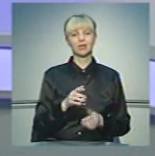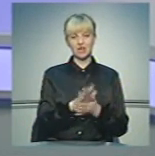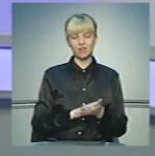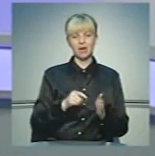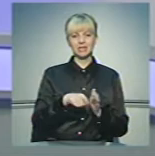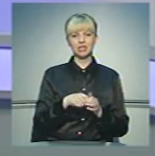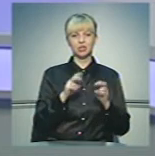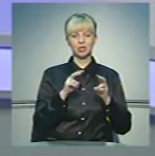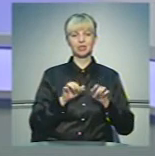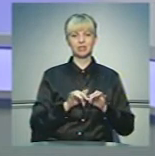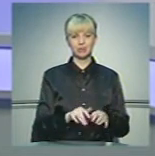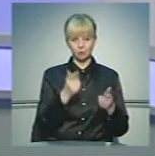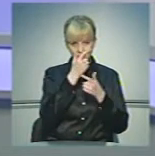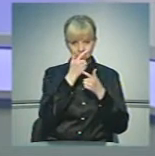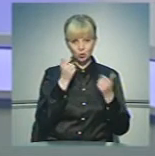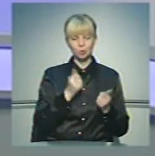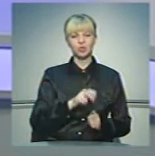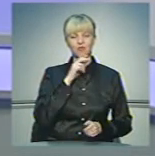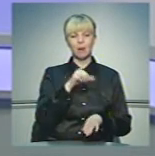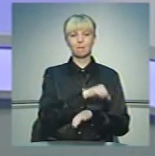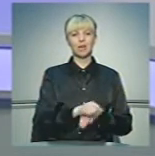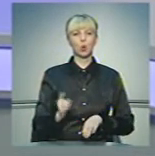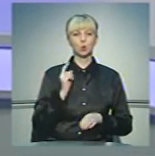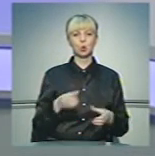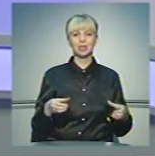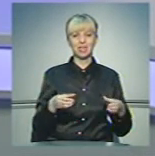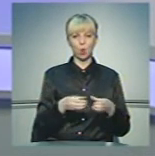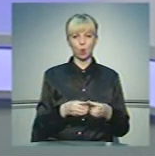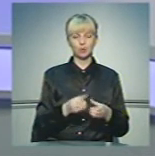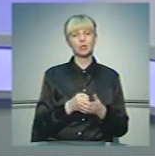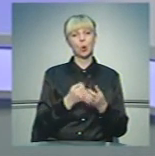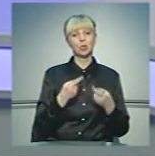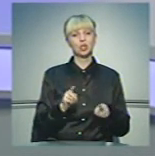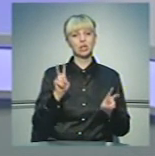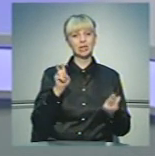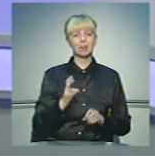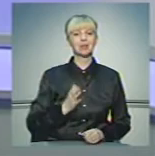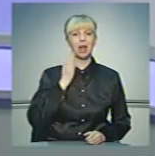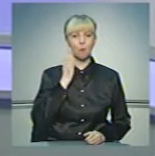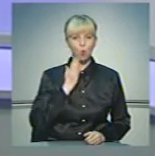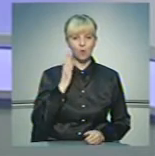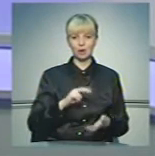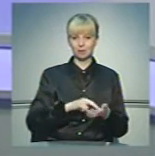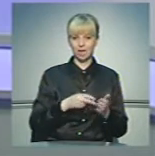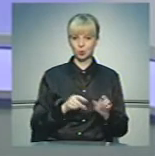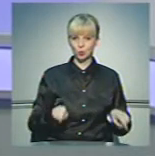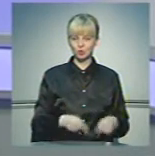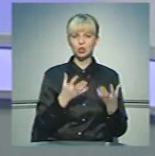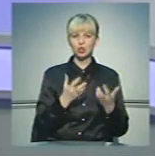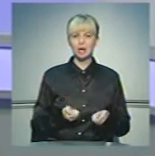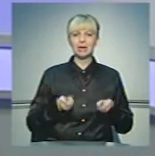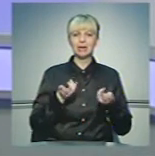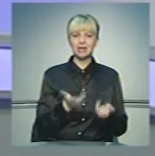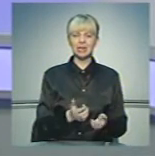дії. Про це повідомляє прес-служба Чернівецького прикордонного загону. І до інших тем. На Буковині планують створити ще